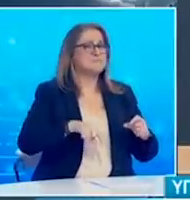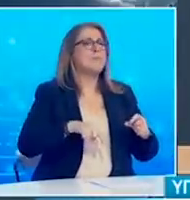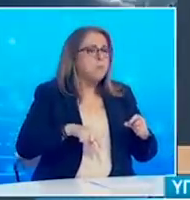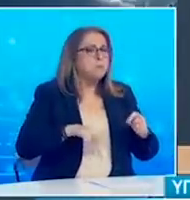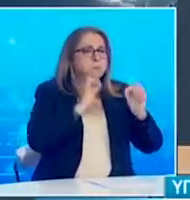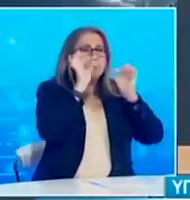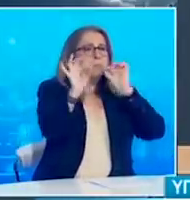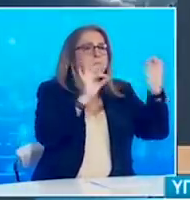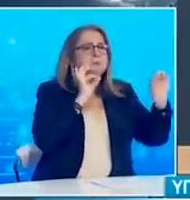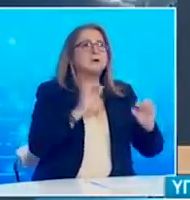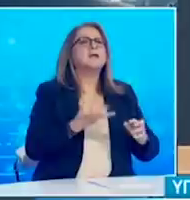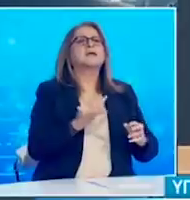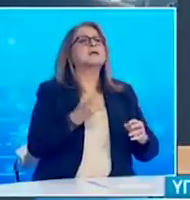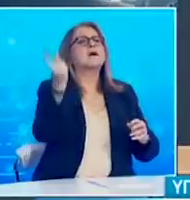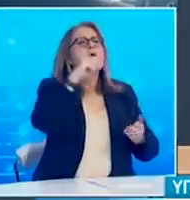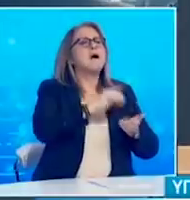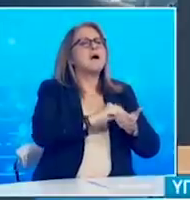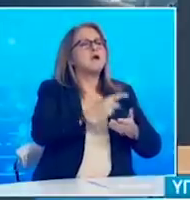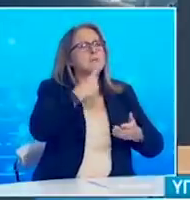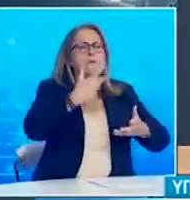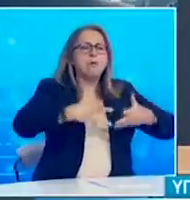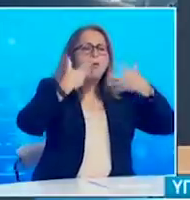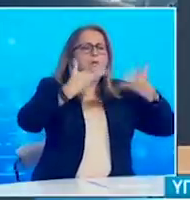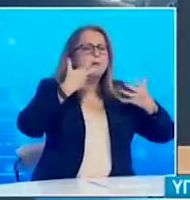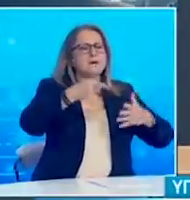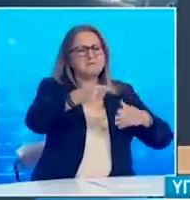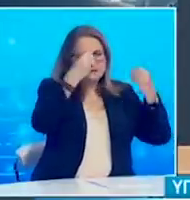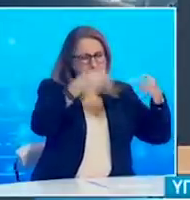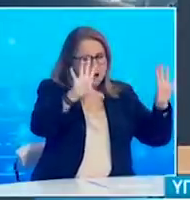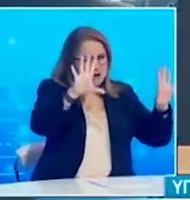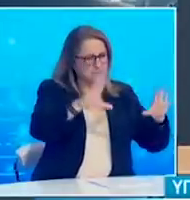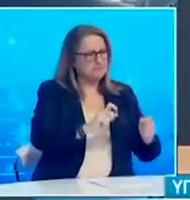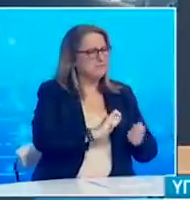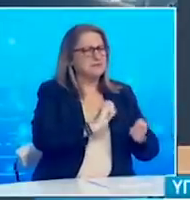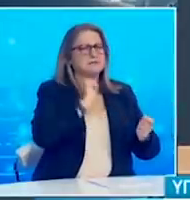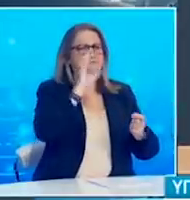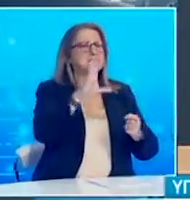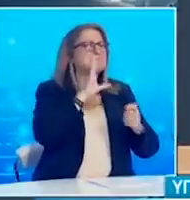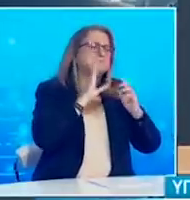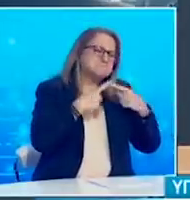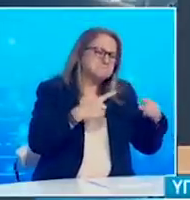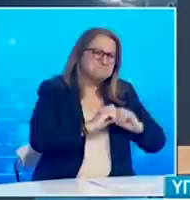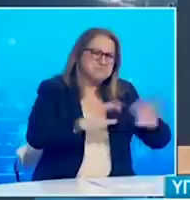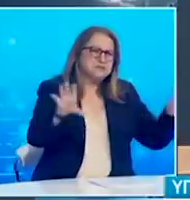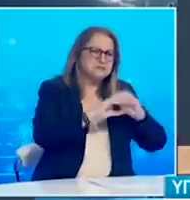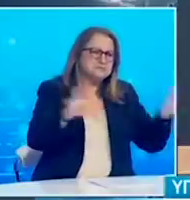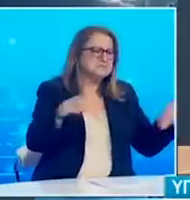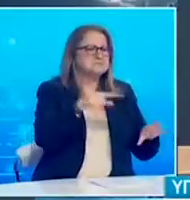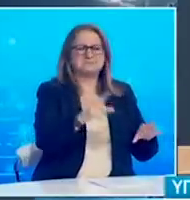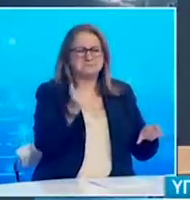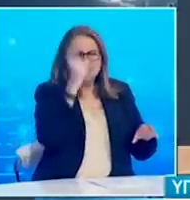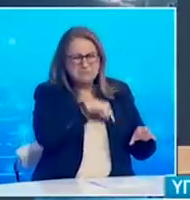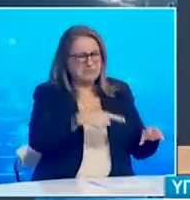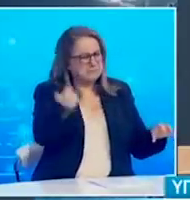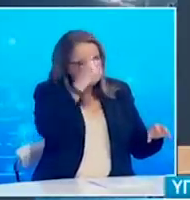εκτοξεύει θεωρίες συνωμοσιολογίας ότι όλα αυτά είναι μούφα και τίποτα δεν συμβαίνει, ενώ αρνείται την ίδια στιγμή να δει τι συμβαίνει. Αλλά αυτές